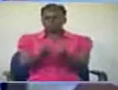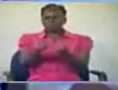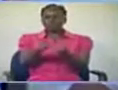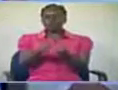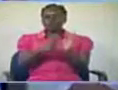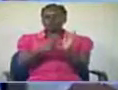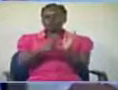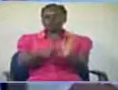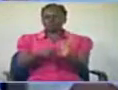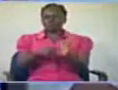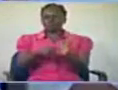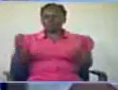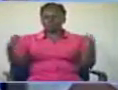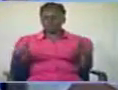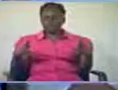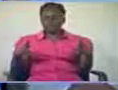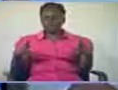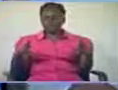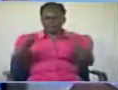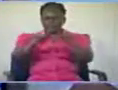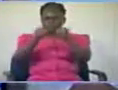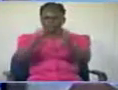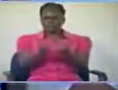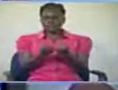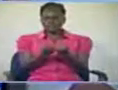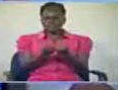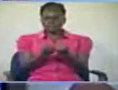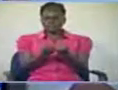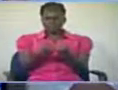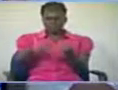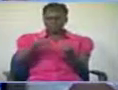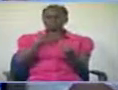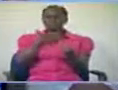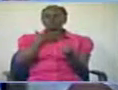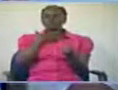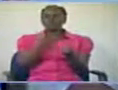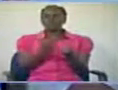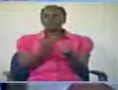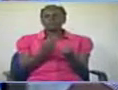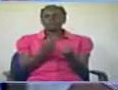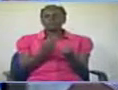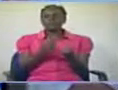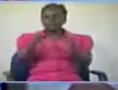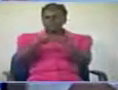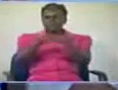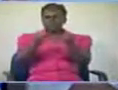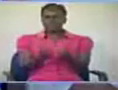unabadilika. Aha. Kwani mfumo ambao tunataka kupungia mkono ni mfumo